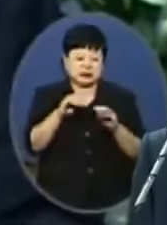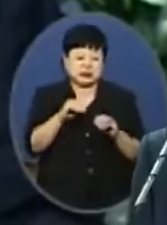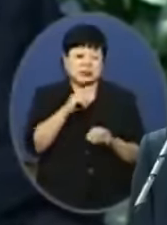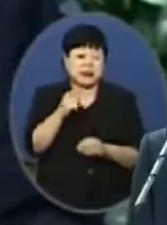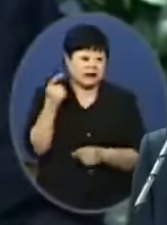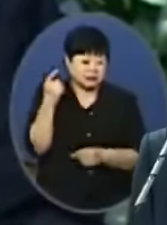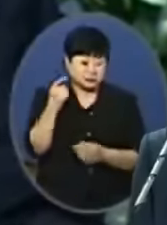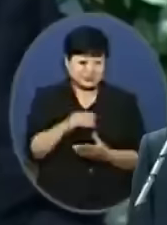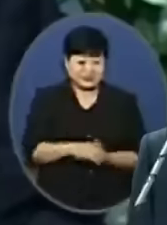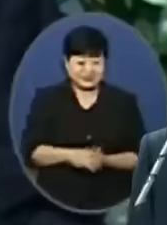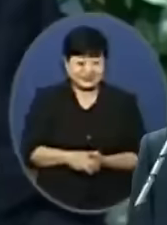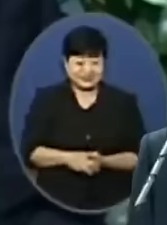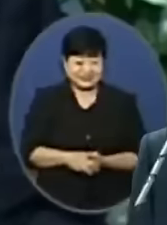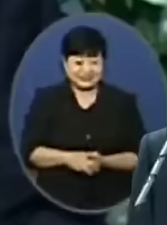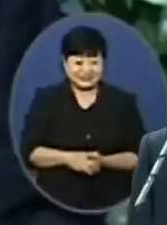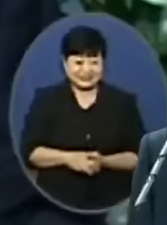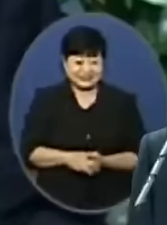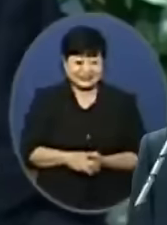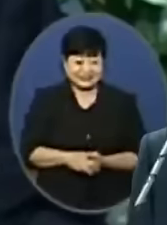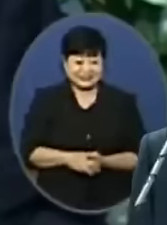그만하라는